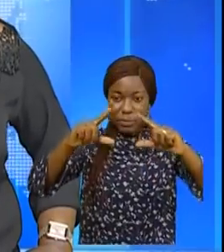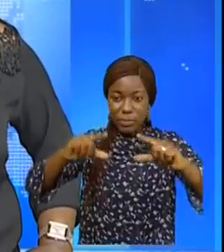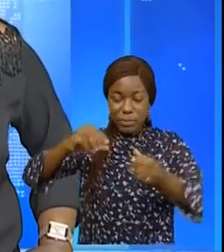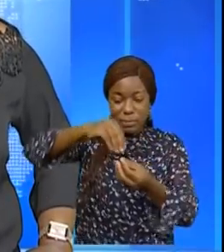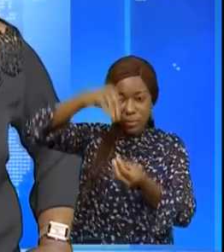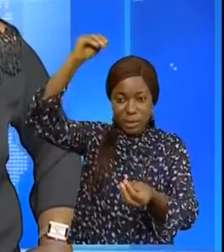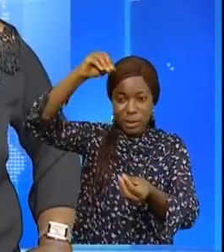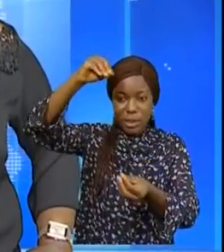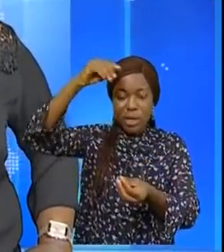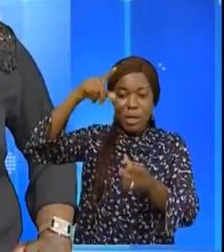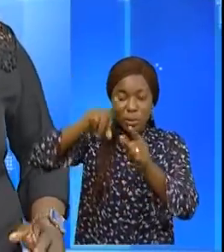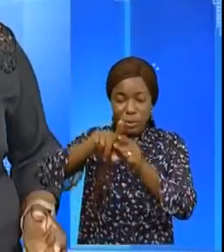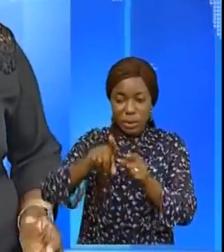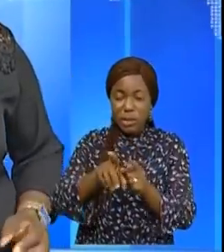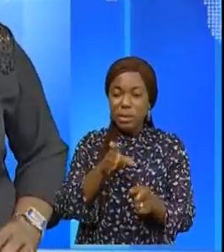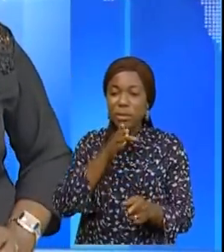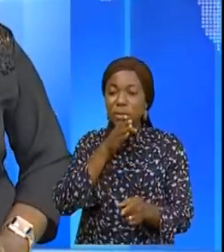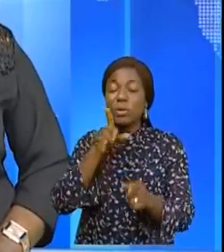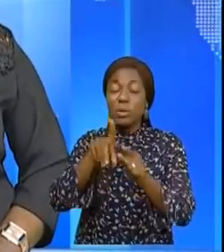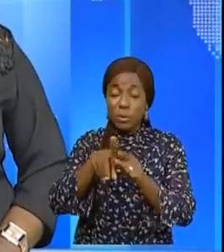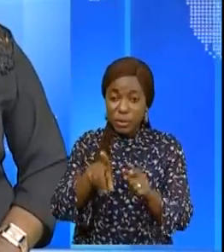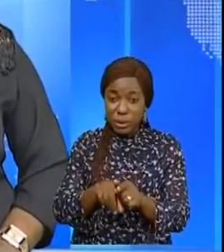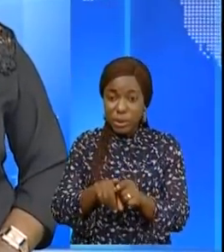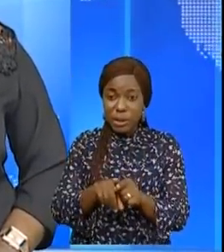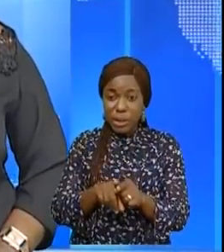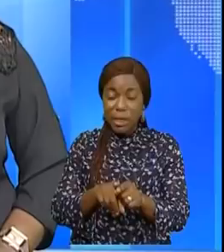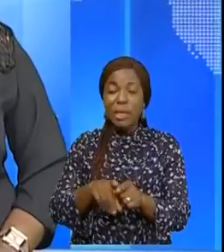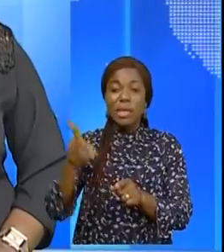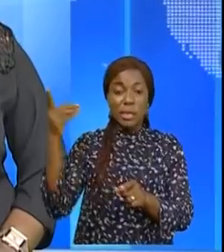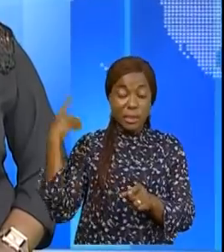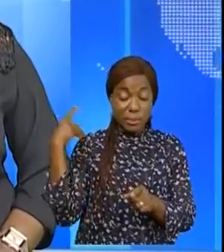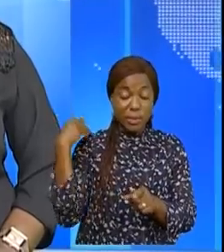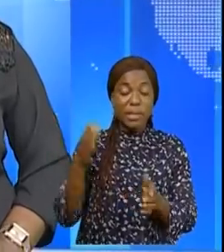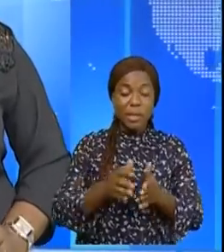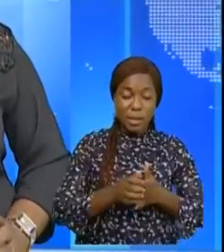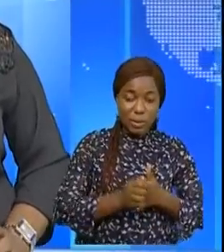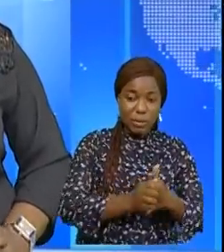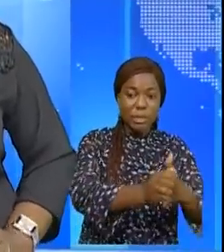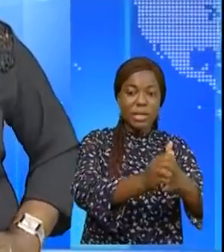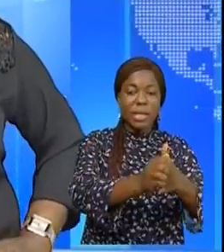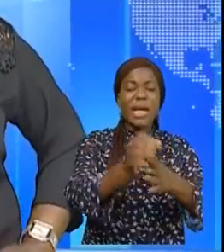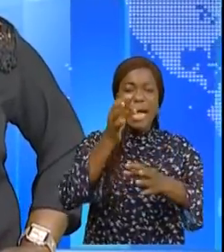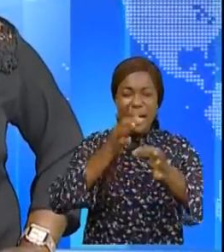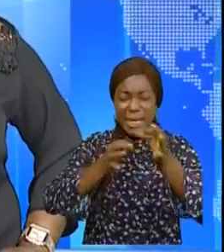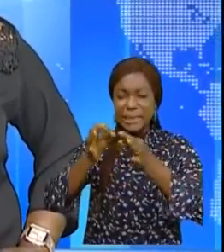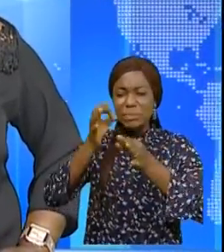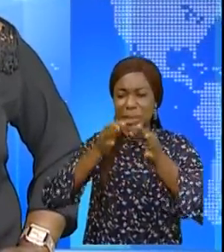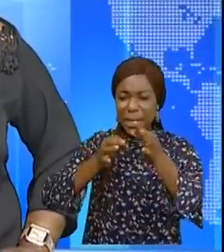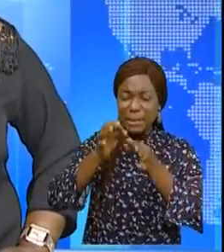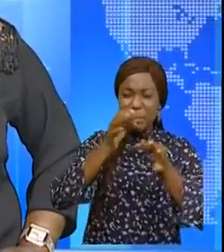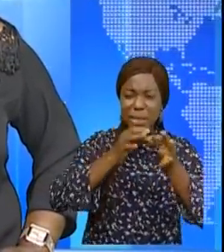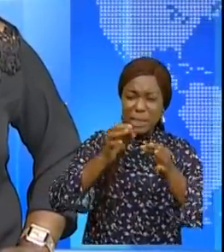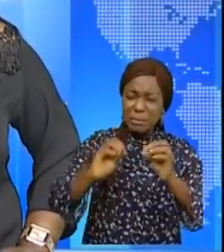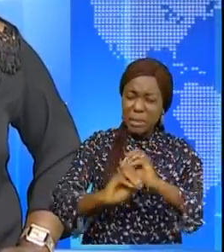à longue durée. Et Norbert Mandana, accompagné de ses collègues, a fourni les éléments des réponses